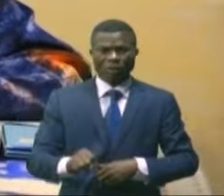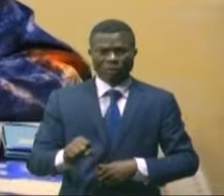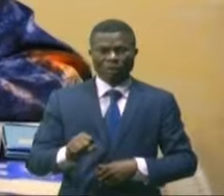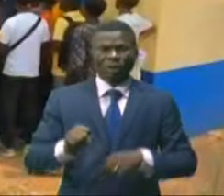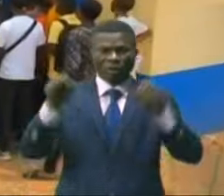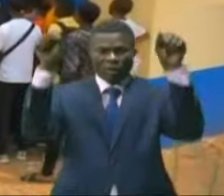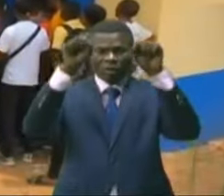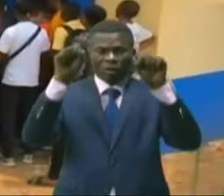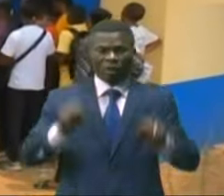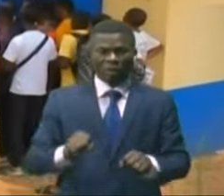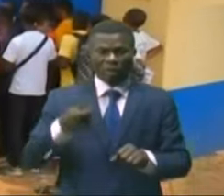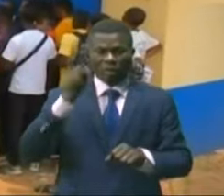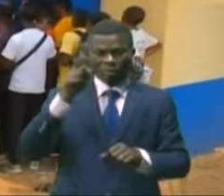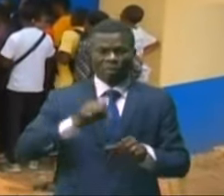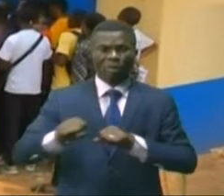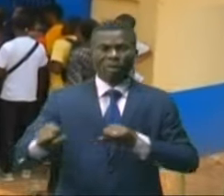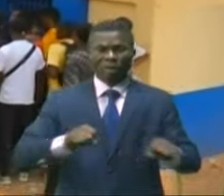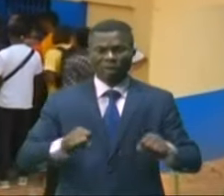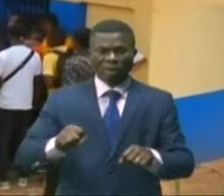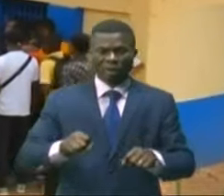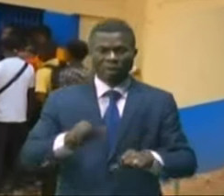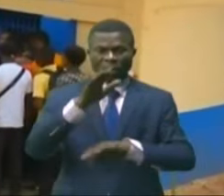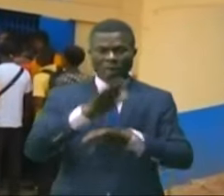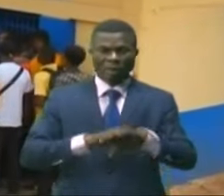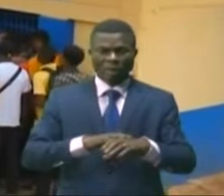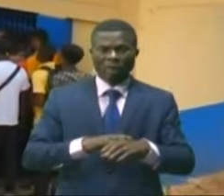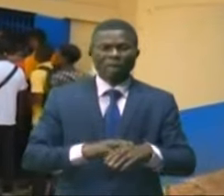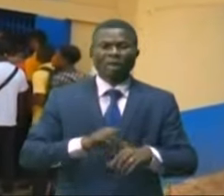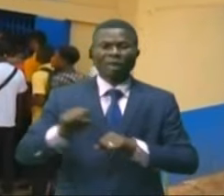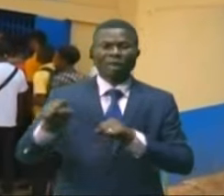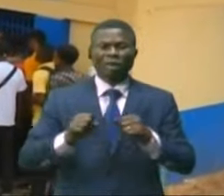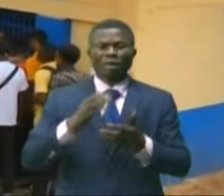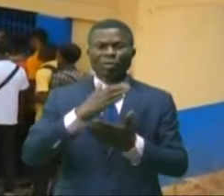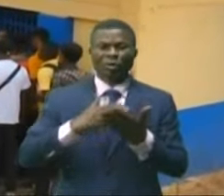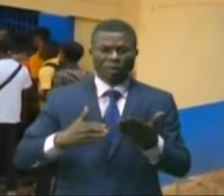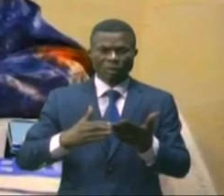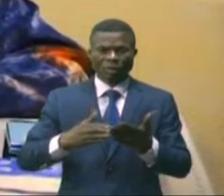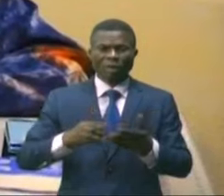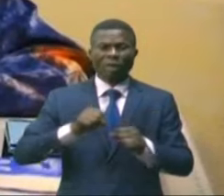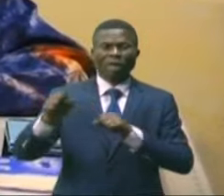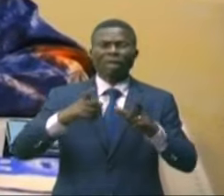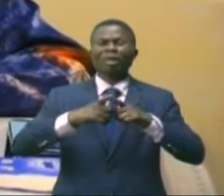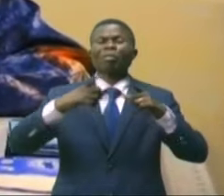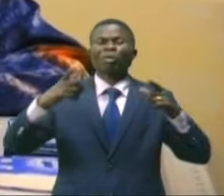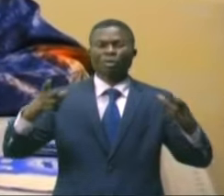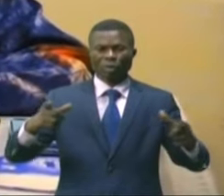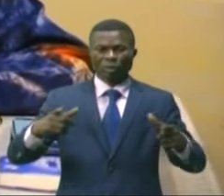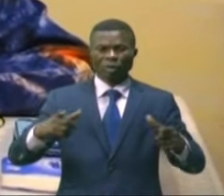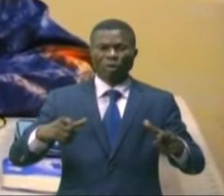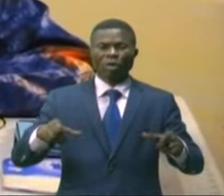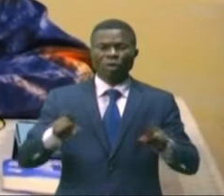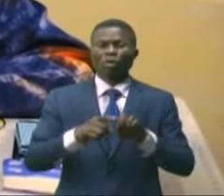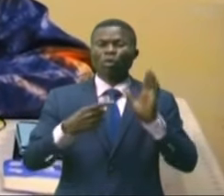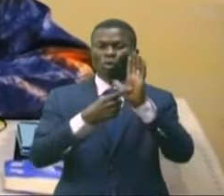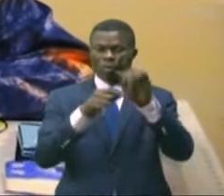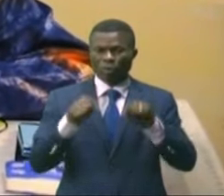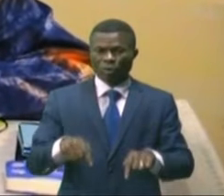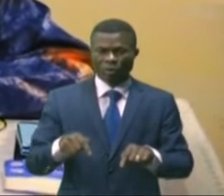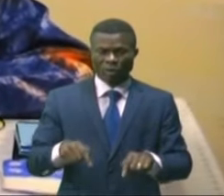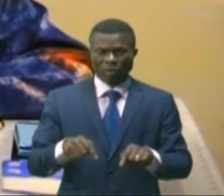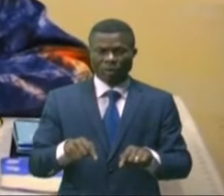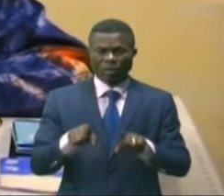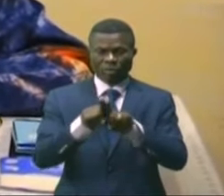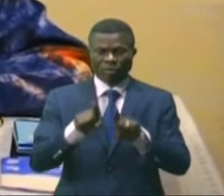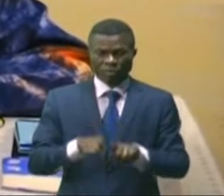c'est-à-dire première session, ce que nous appelions mi-session, et grande session, c'est celle que nous sommes en train de présenter, puis